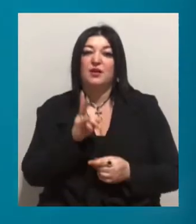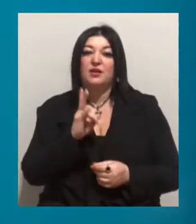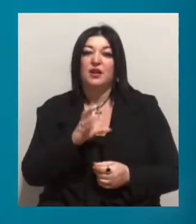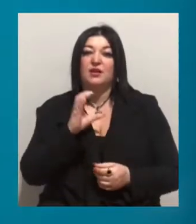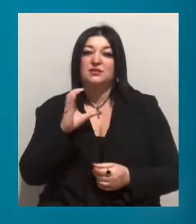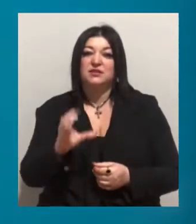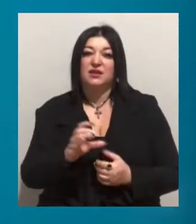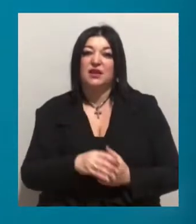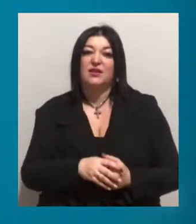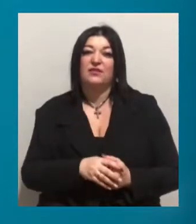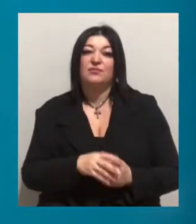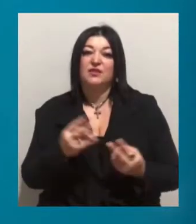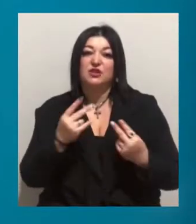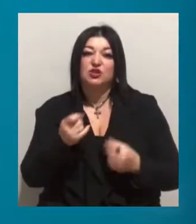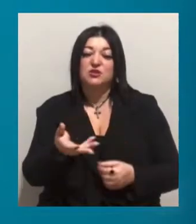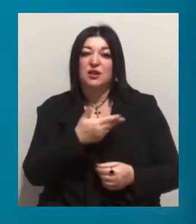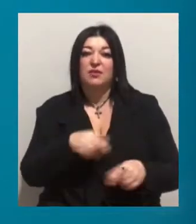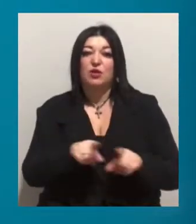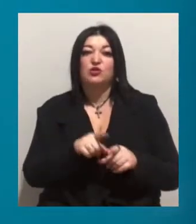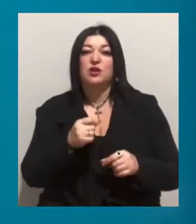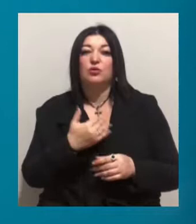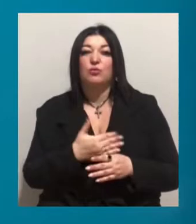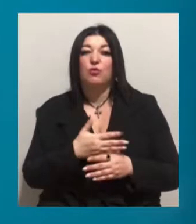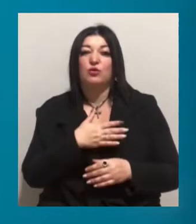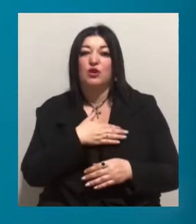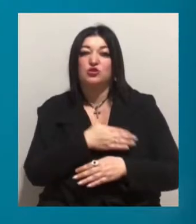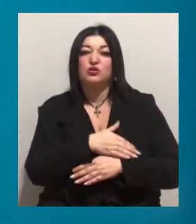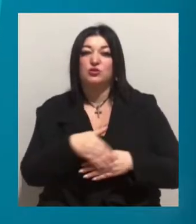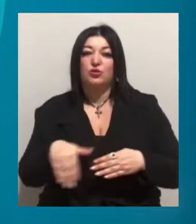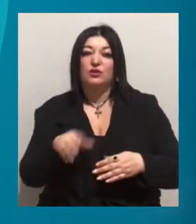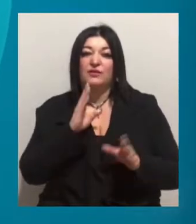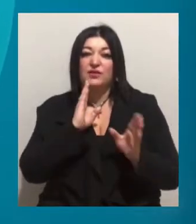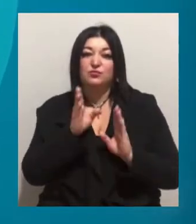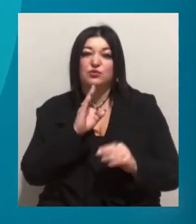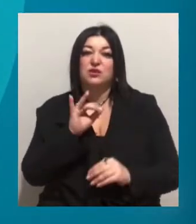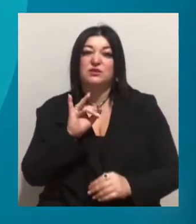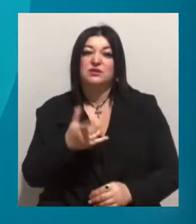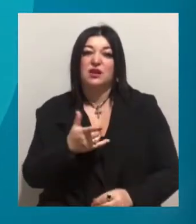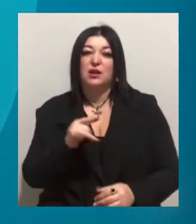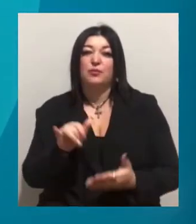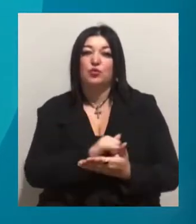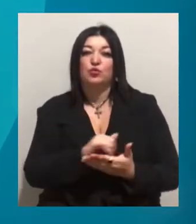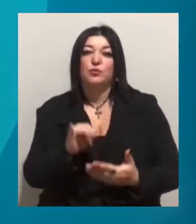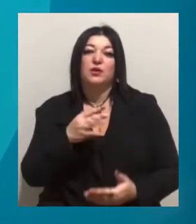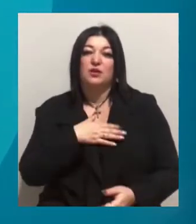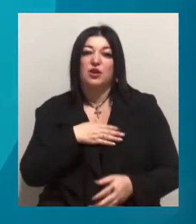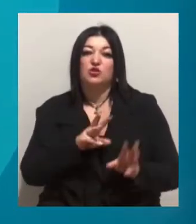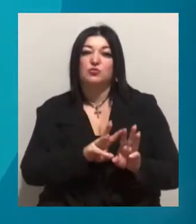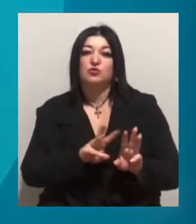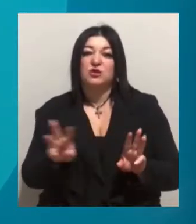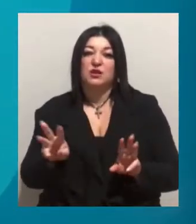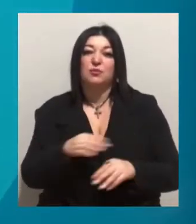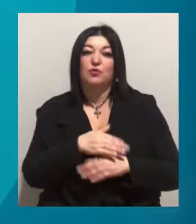Сергєєва. Стежте за нами також за допомогою наших сторінок. На Фейсбуці, в Інстаграмі, на Ютуб та на нашому сайті.